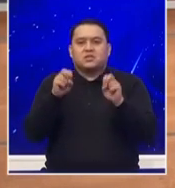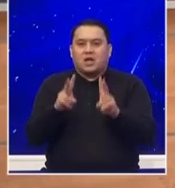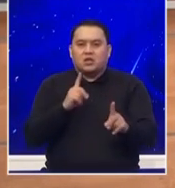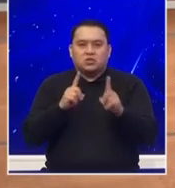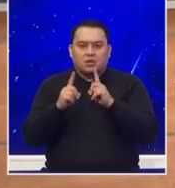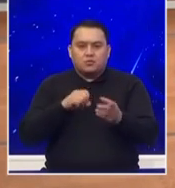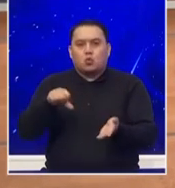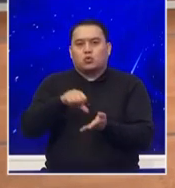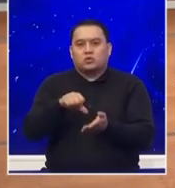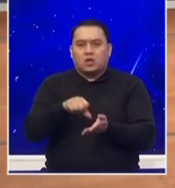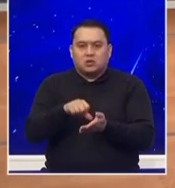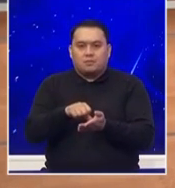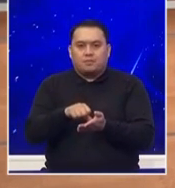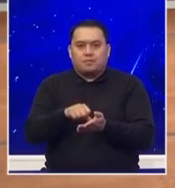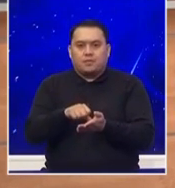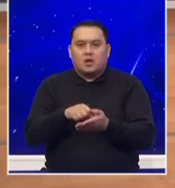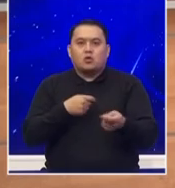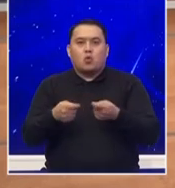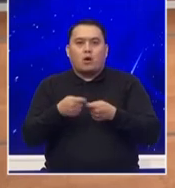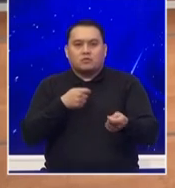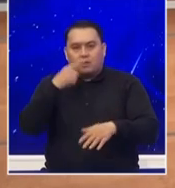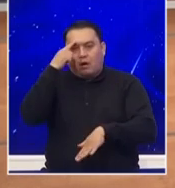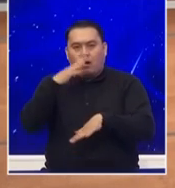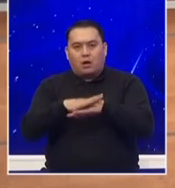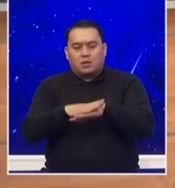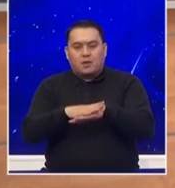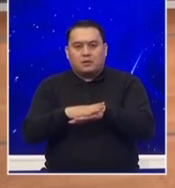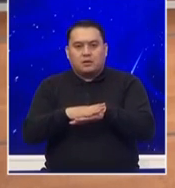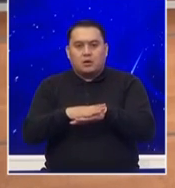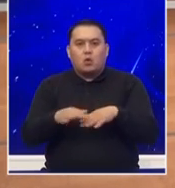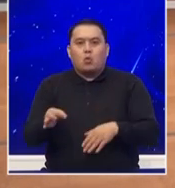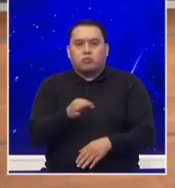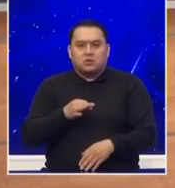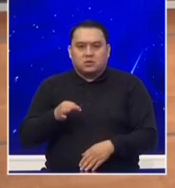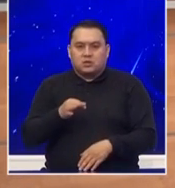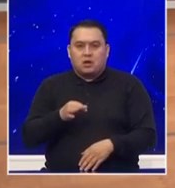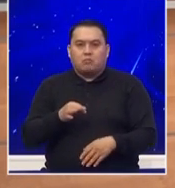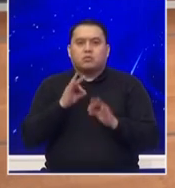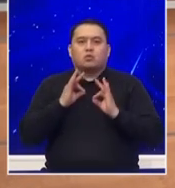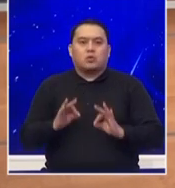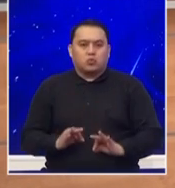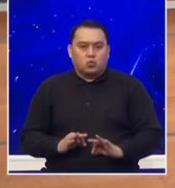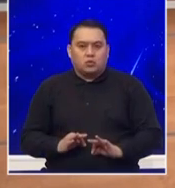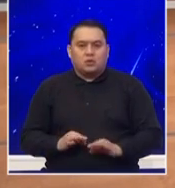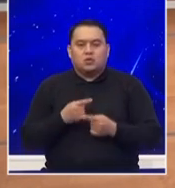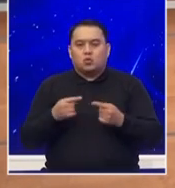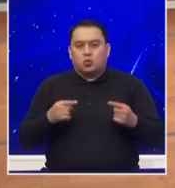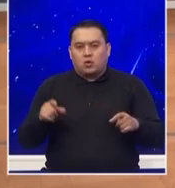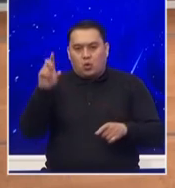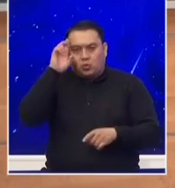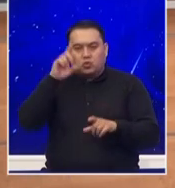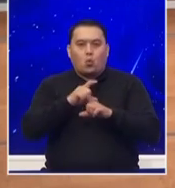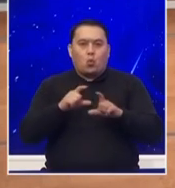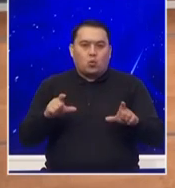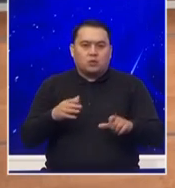с участием руководства акимата области, прокуратуры и других госорганов, чтобы